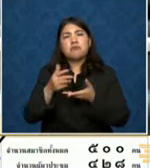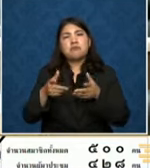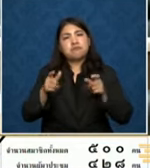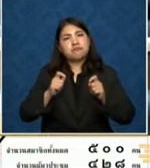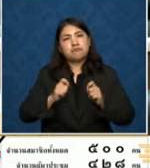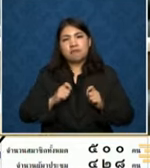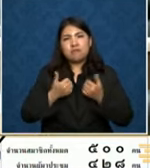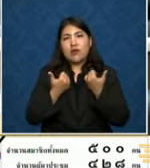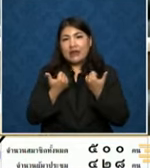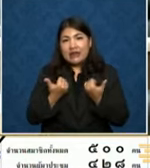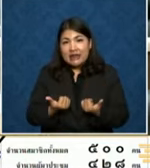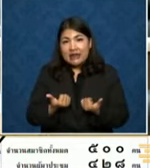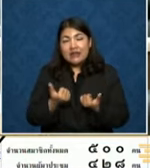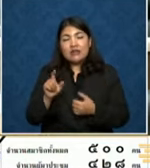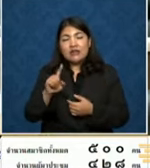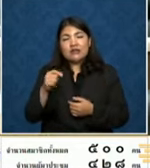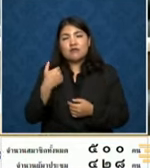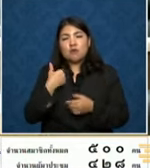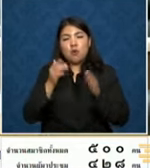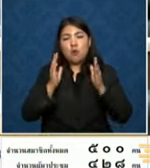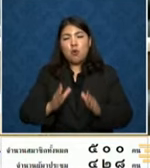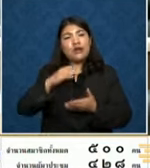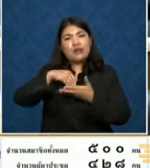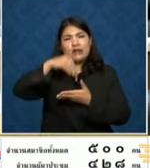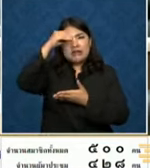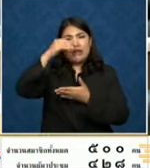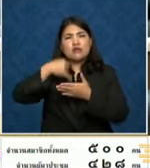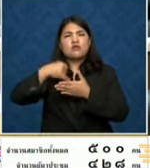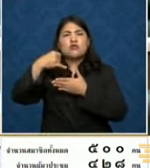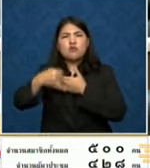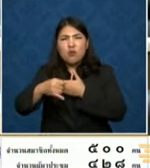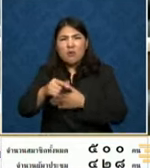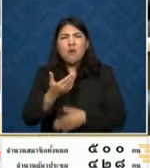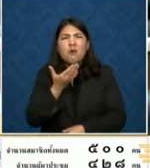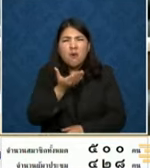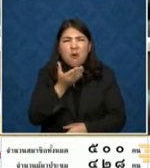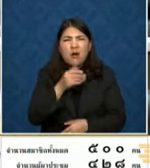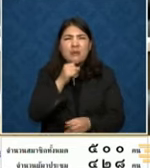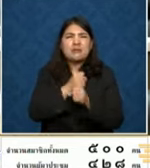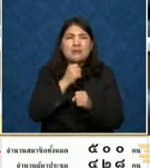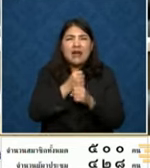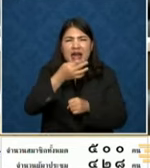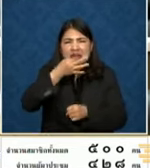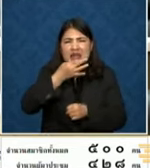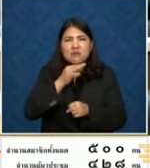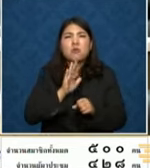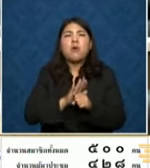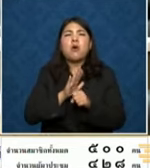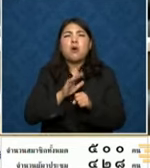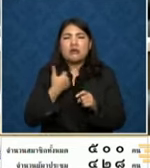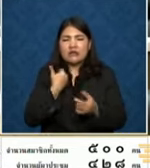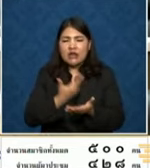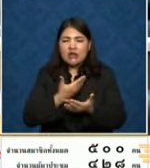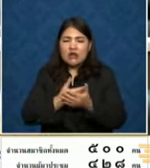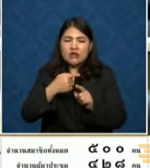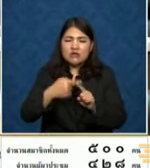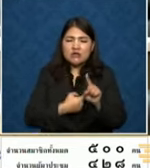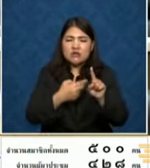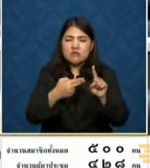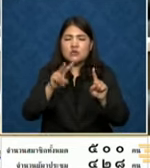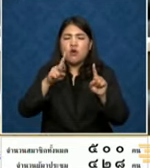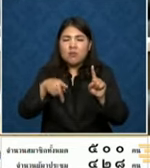าวันนี้นักศึกษาที่จบใหม่ขอให้มีงานทำเถอะท่านประธานครับเงินเดือน 12,500 ยังไม่มี